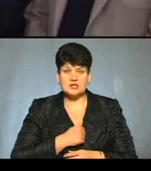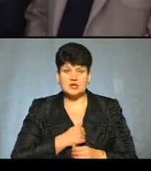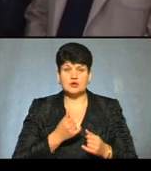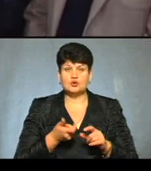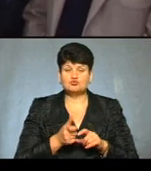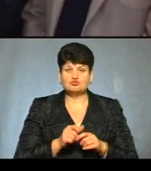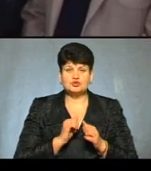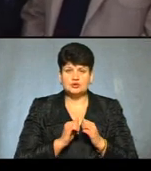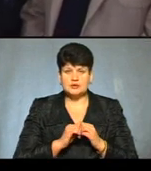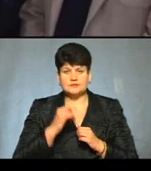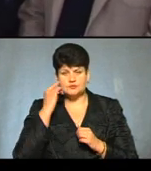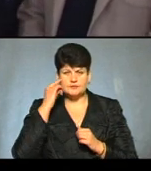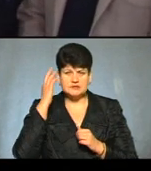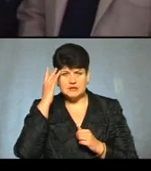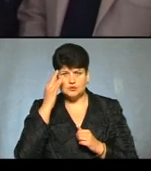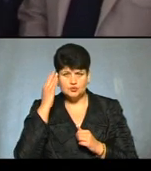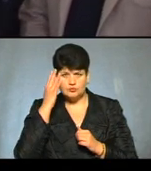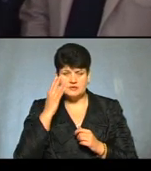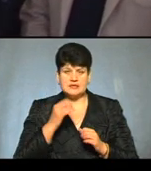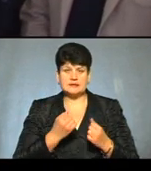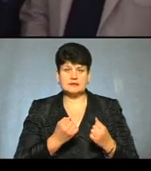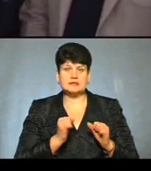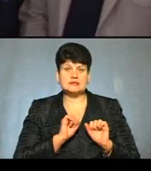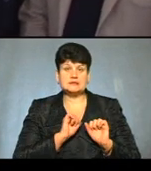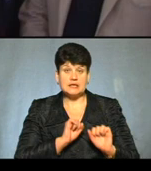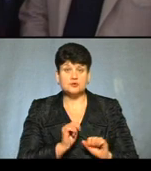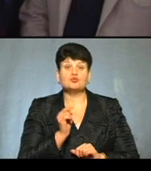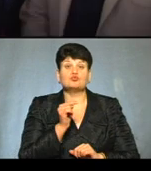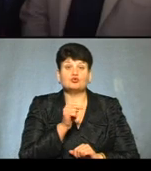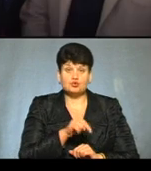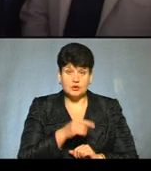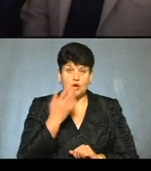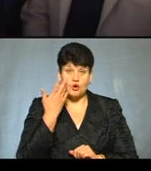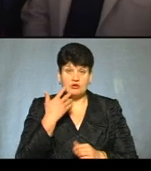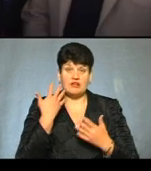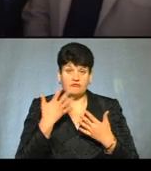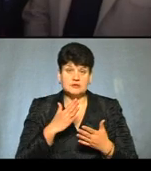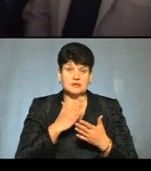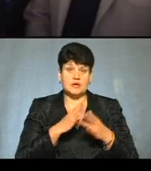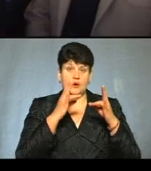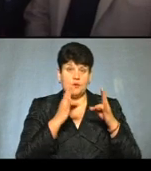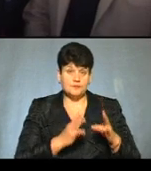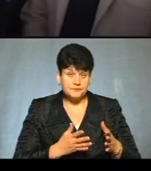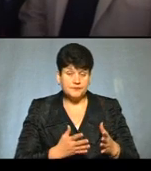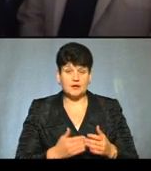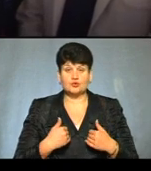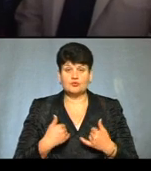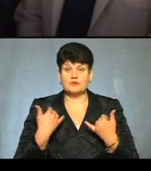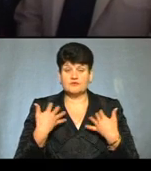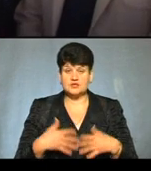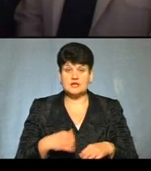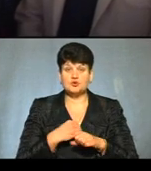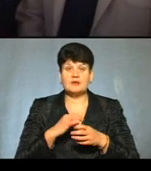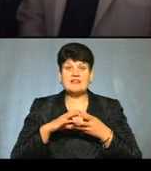жаль, ми дуже часто задумуємося, замислюємося над безпекою тоді, коли настає горе. Тому ми